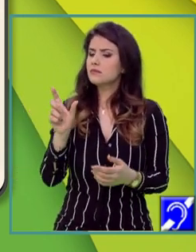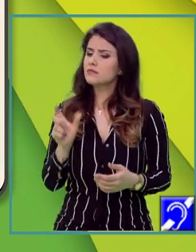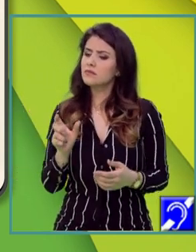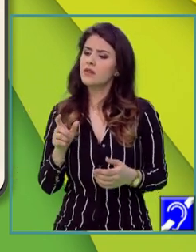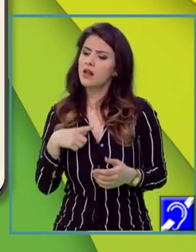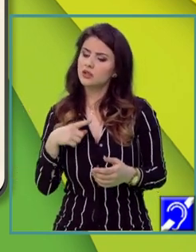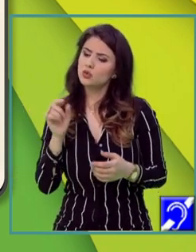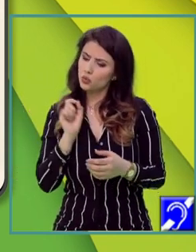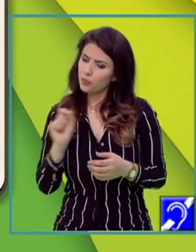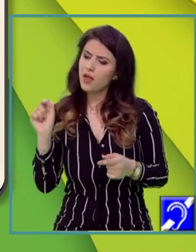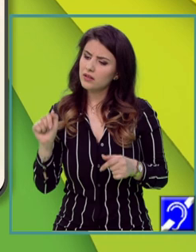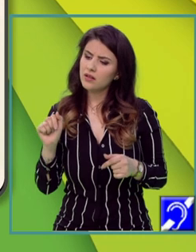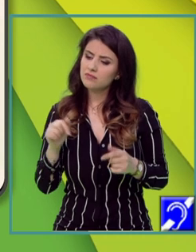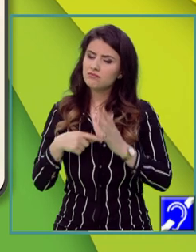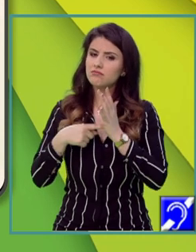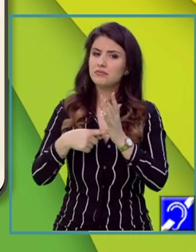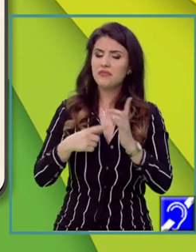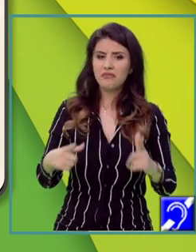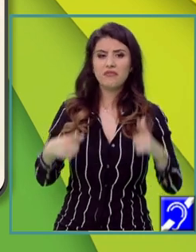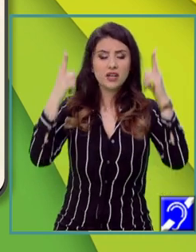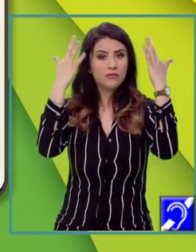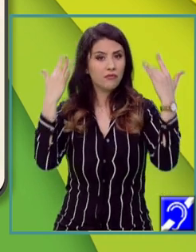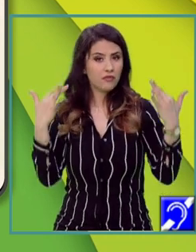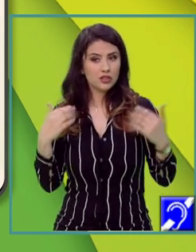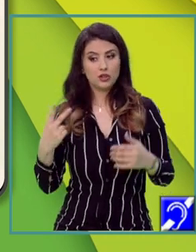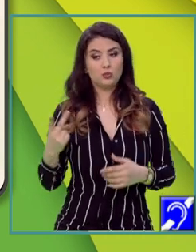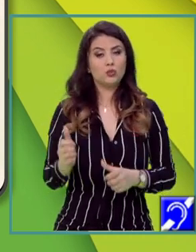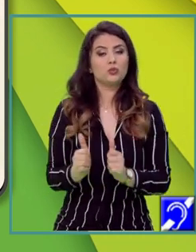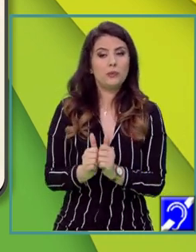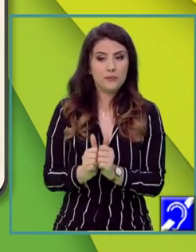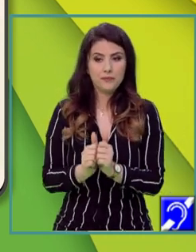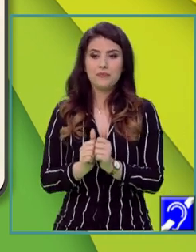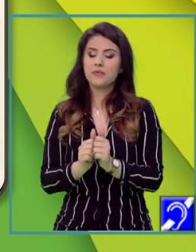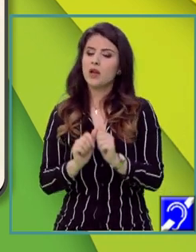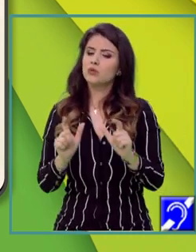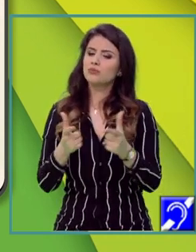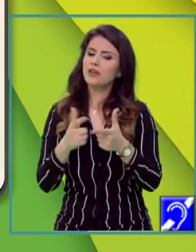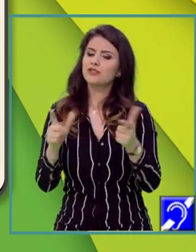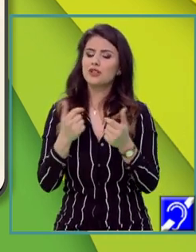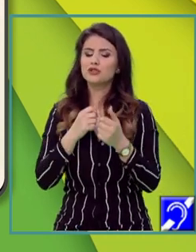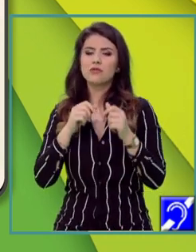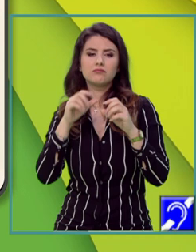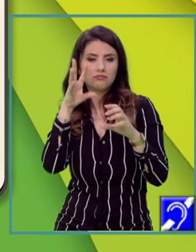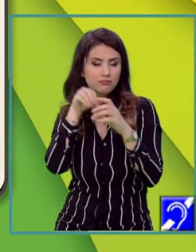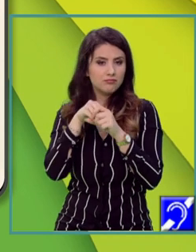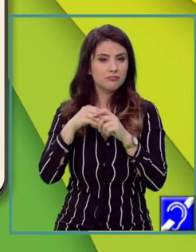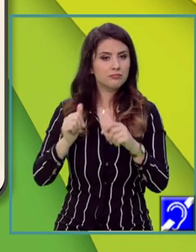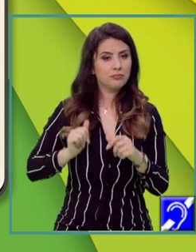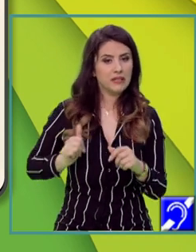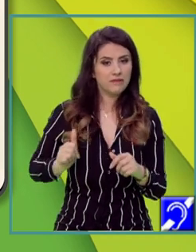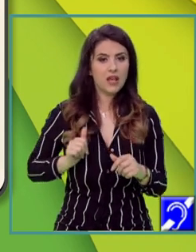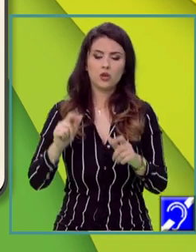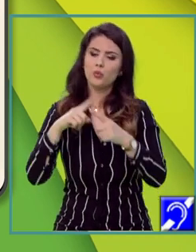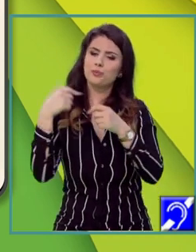prezintă viața fericită a cuplului consumată în drepturi petreceri intime cu prietenii gestul care le